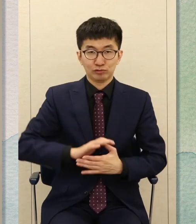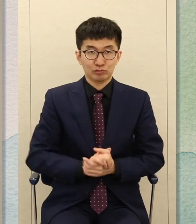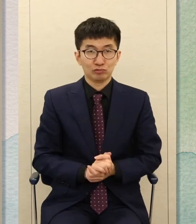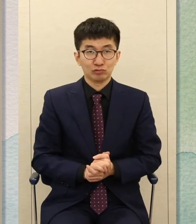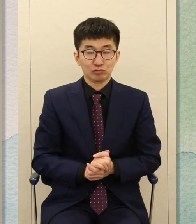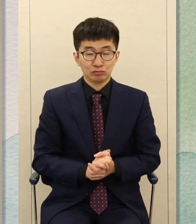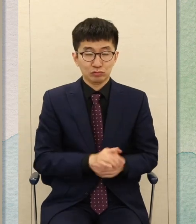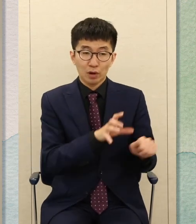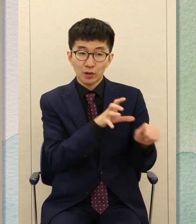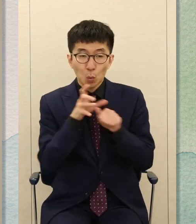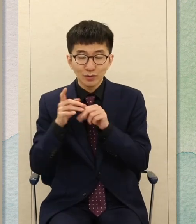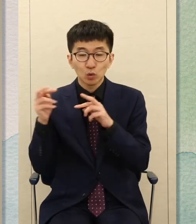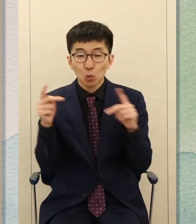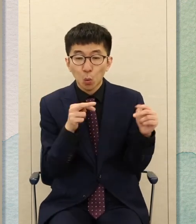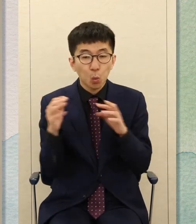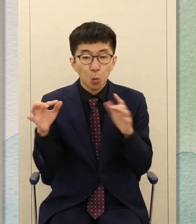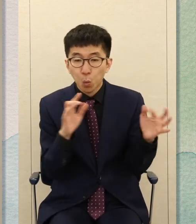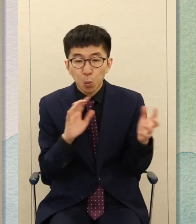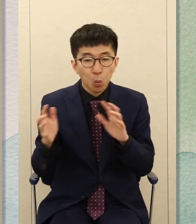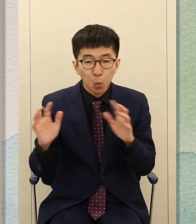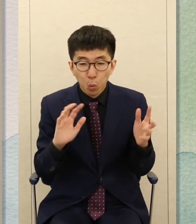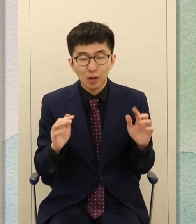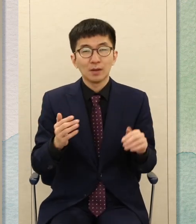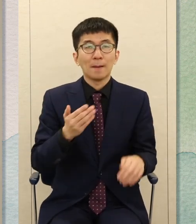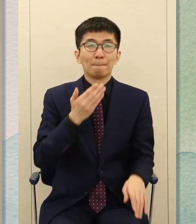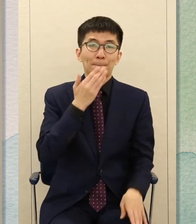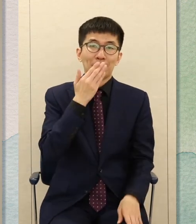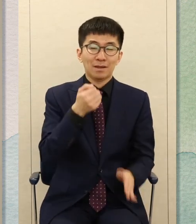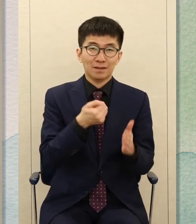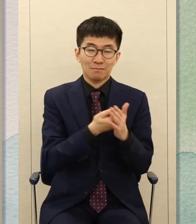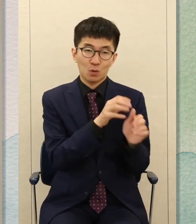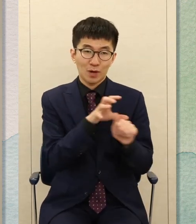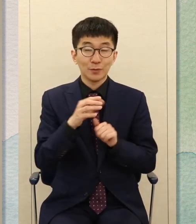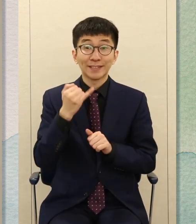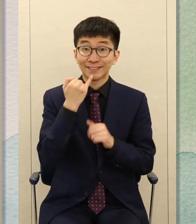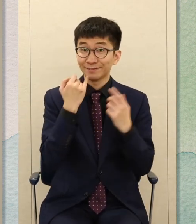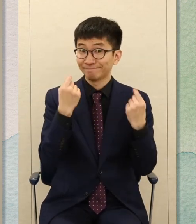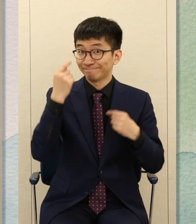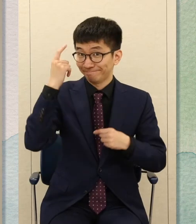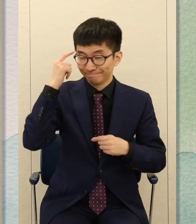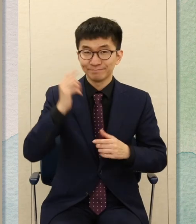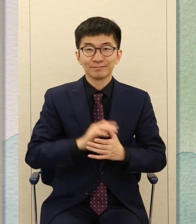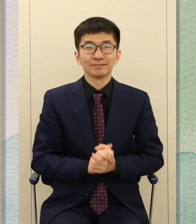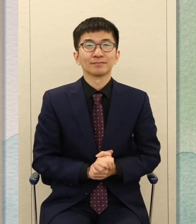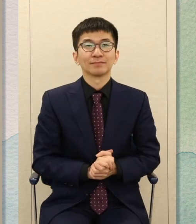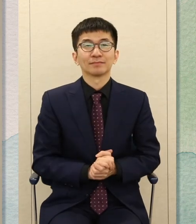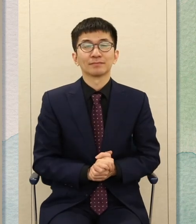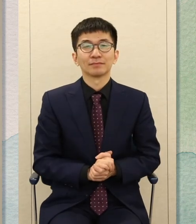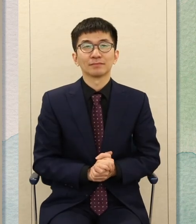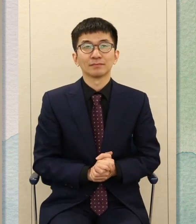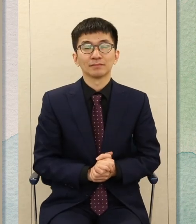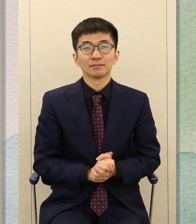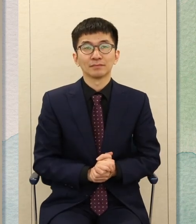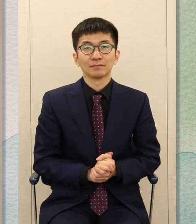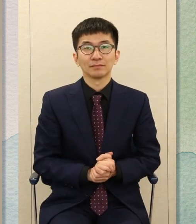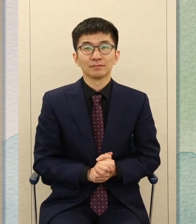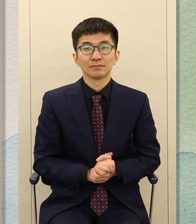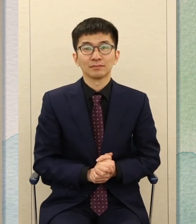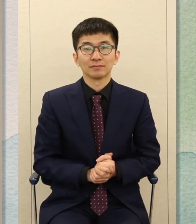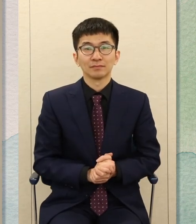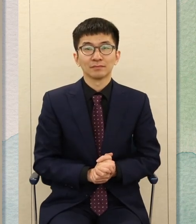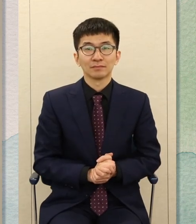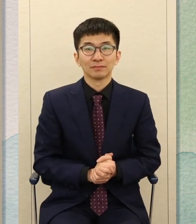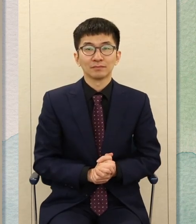얼마든지 있으니까 얼마든지 독서 모임에 활용할 수 있다고 생각을 하고요. 이 이야기가 나왔으니까